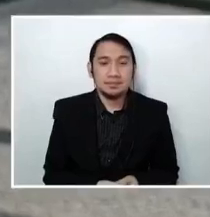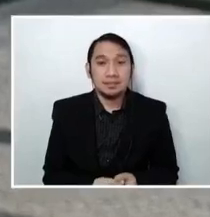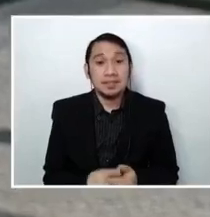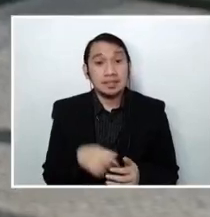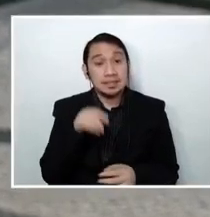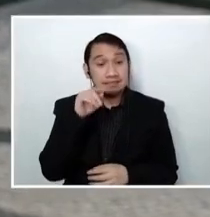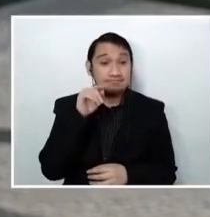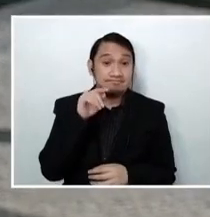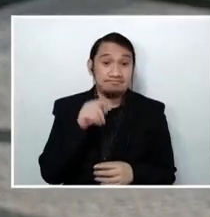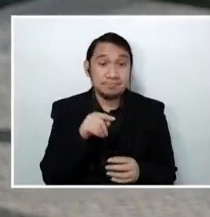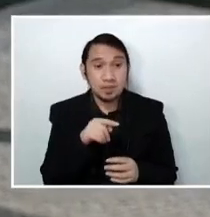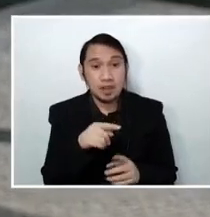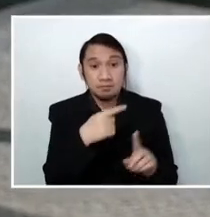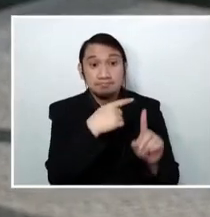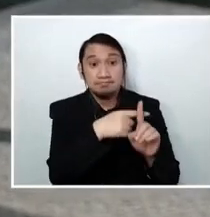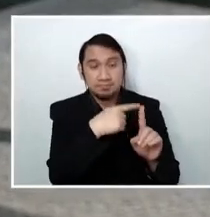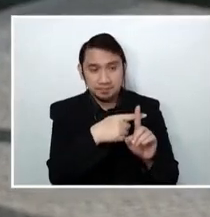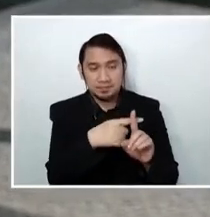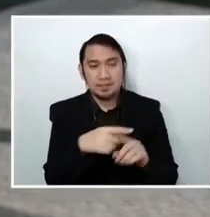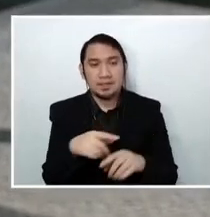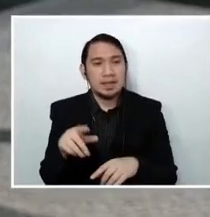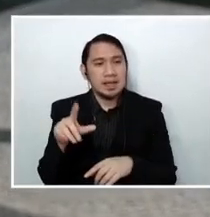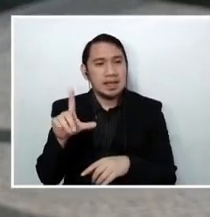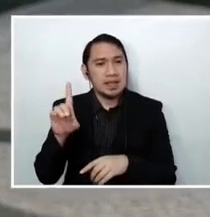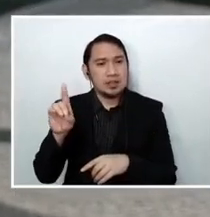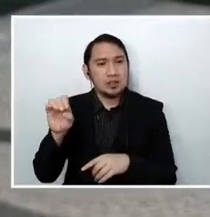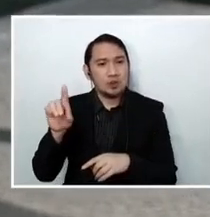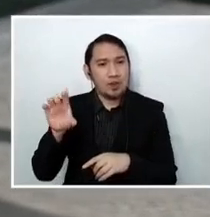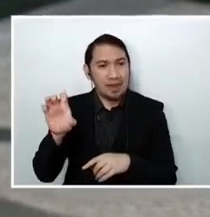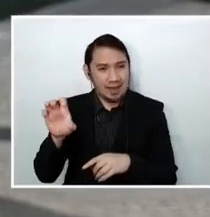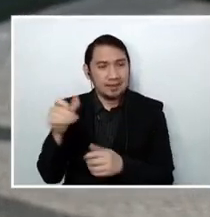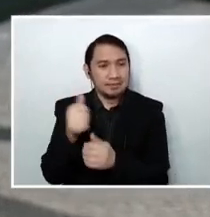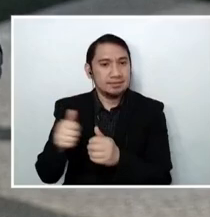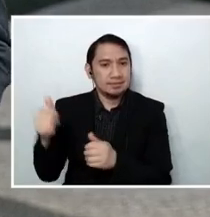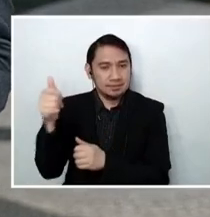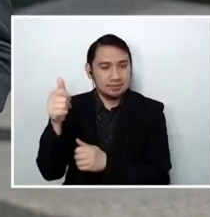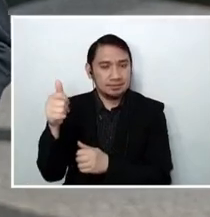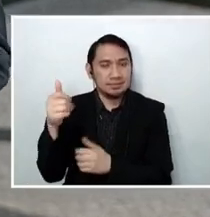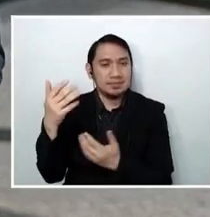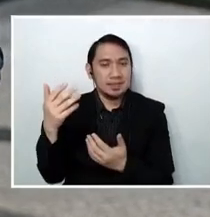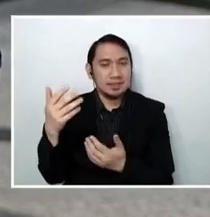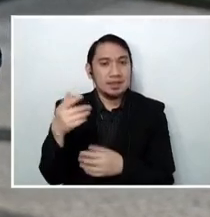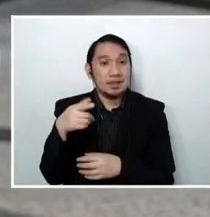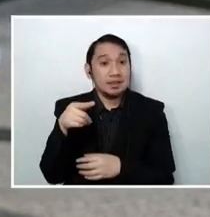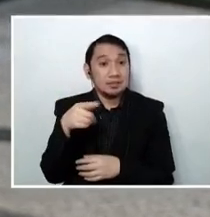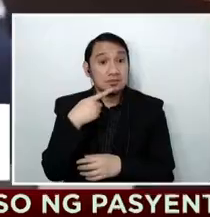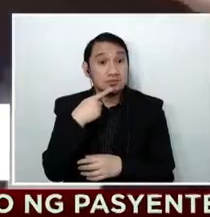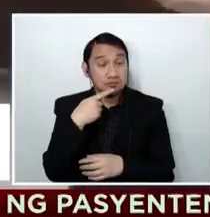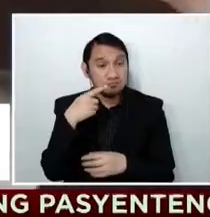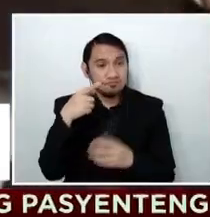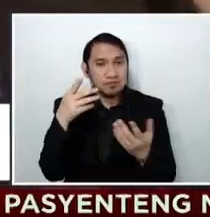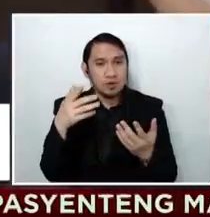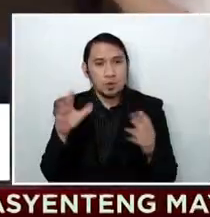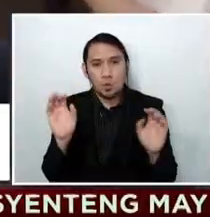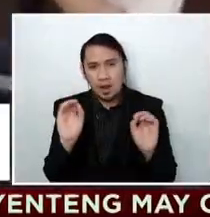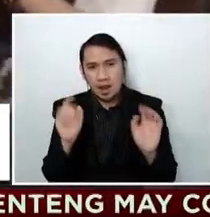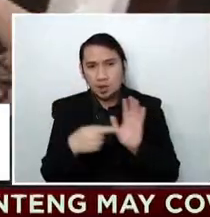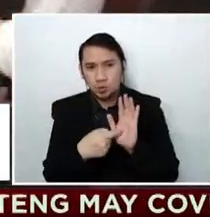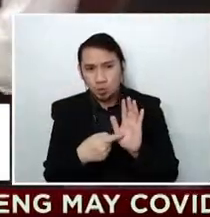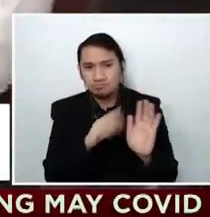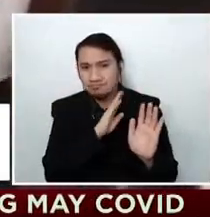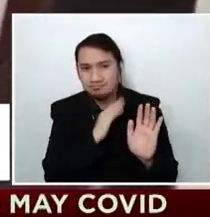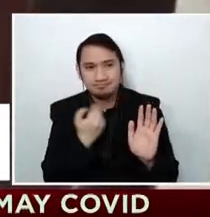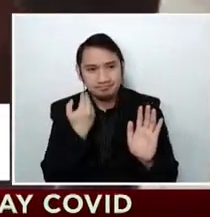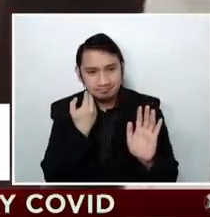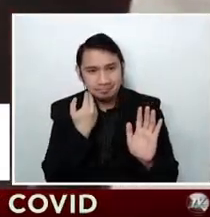positibo sa COVID-19 si Labor Secretary Silvestre Bello III. Sa pahayag po ng Dole, asymptomatic o walang sintomas ng sakit